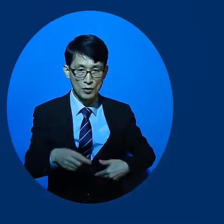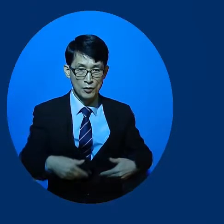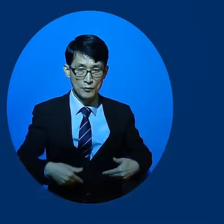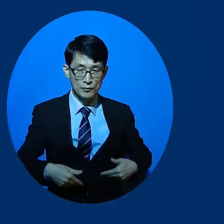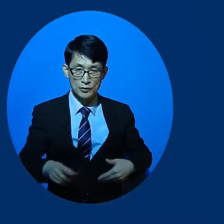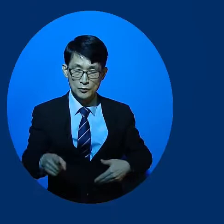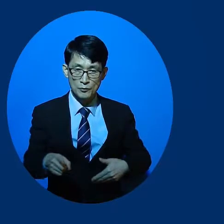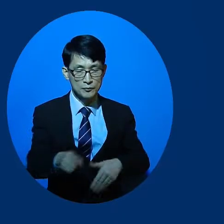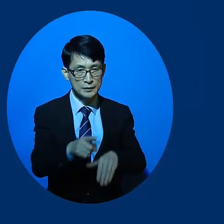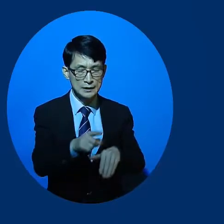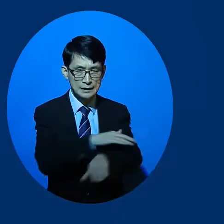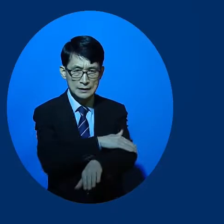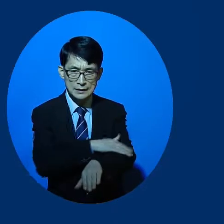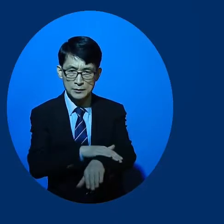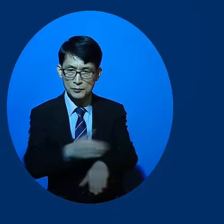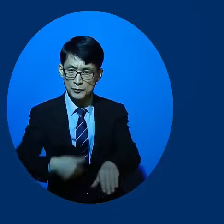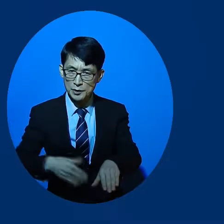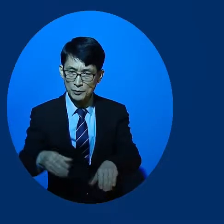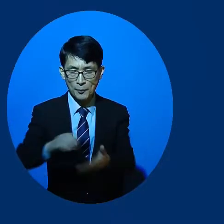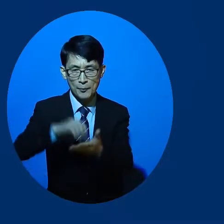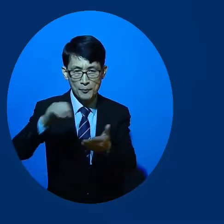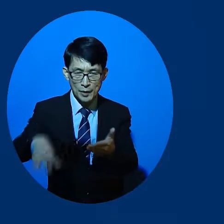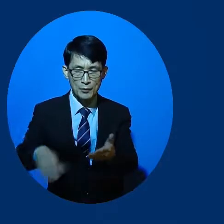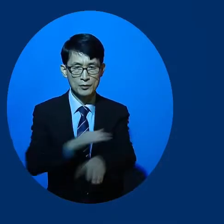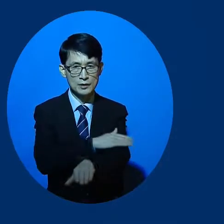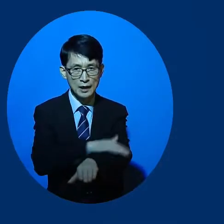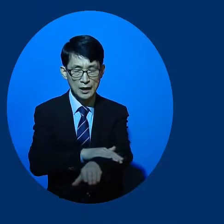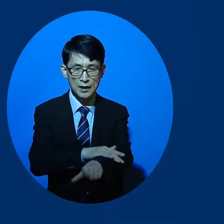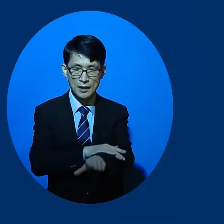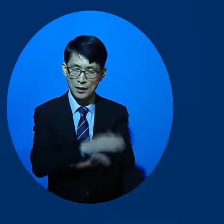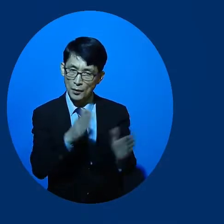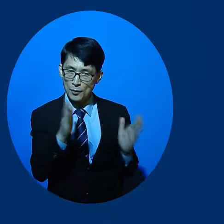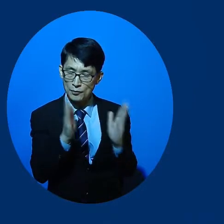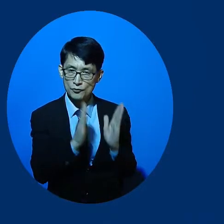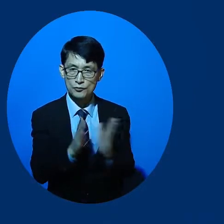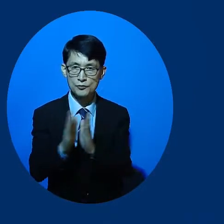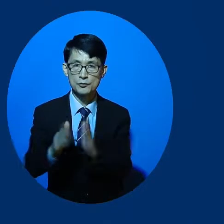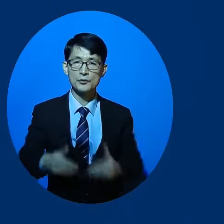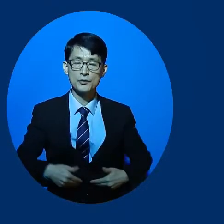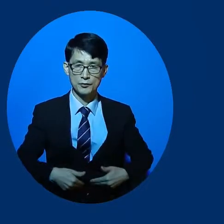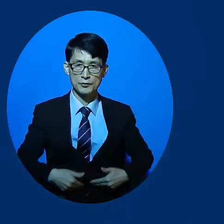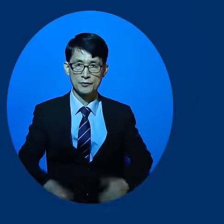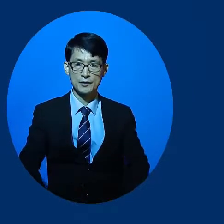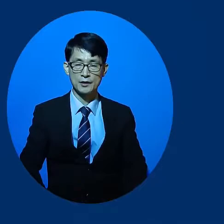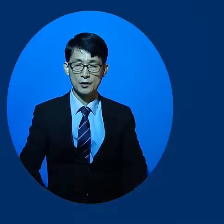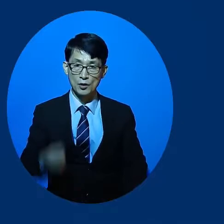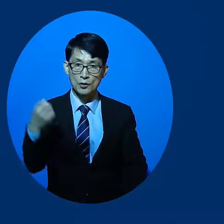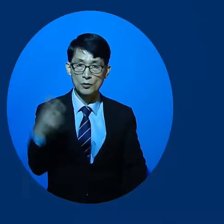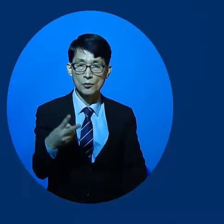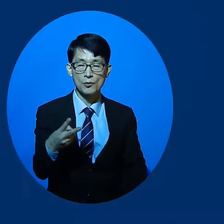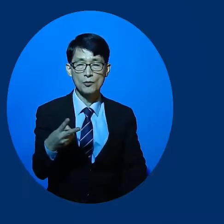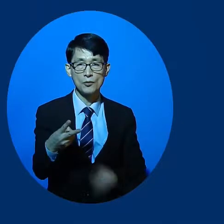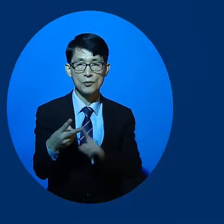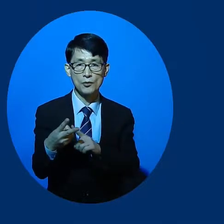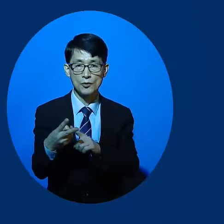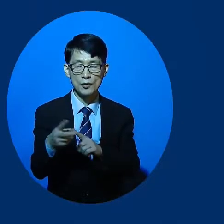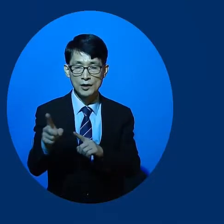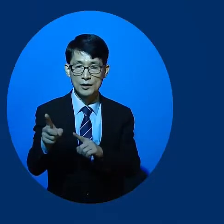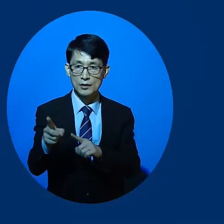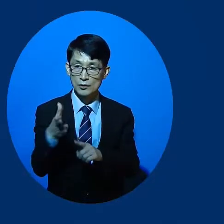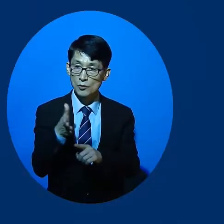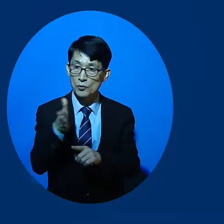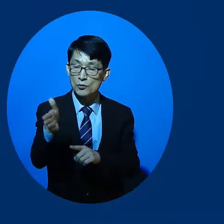정책적 노력이 필요합니다. 2급 생활스포츠 지도사 자격증 보유자가 동일 종목의 2급 장애인